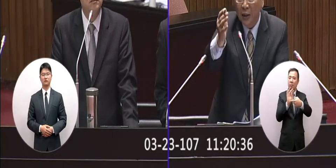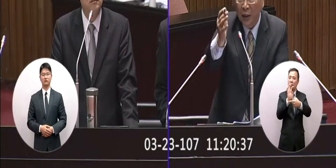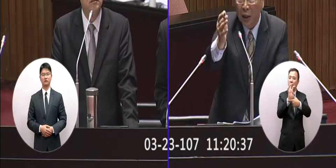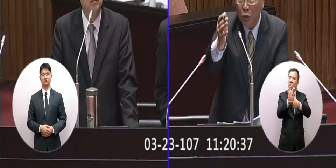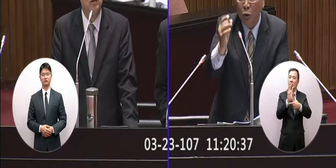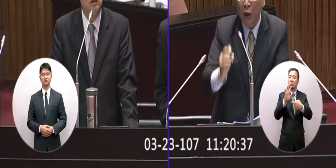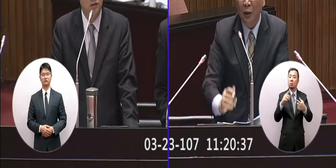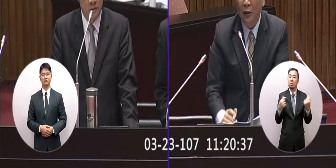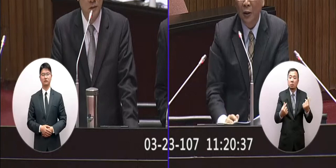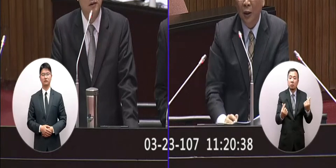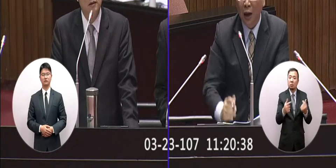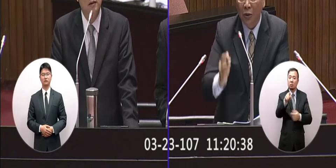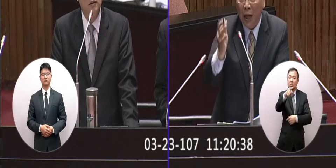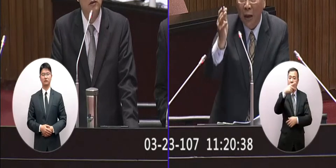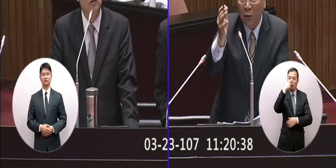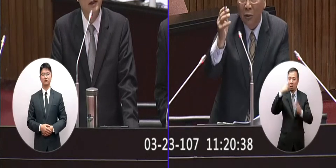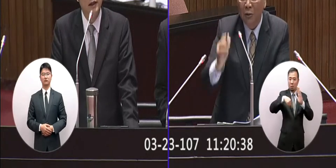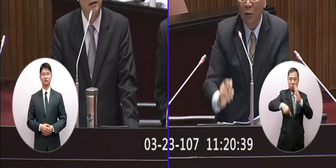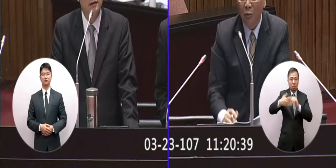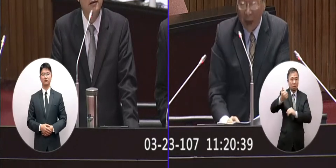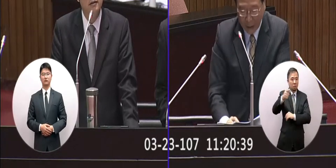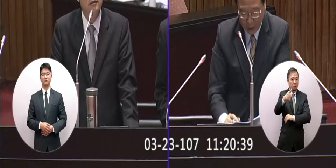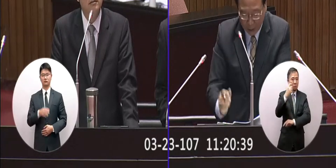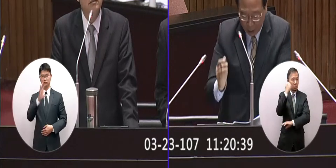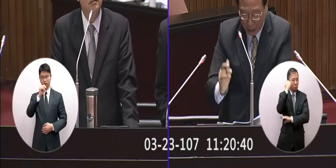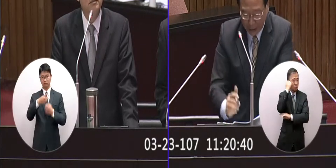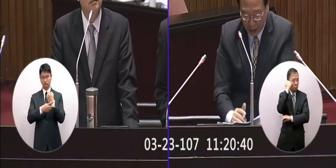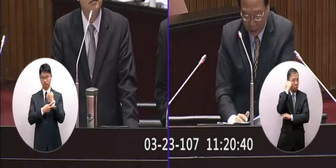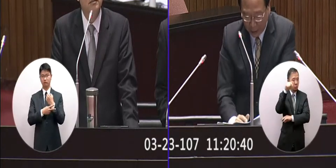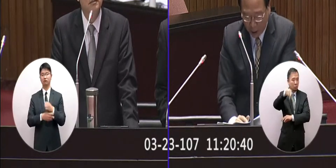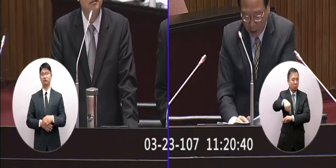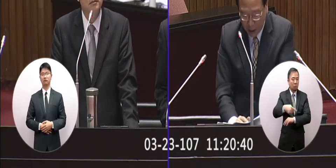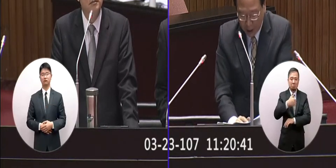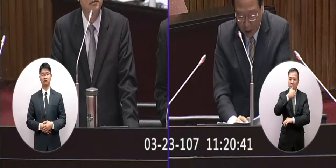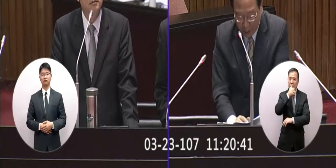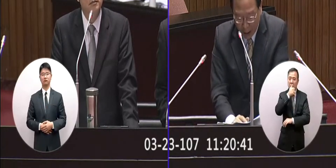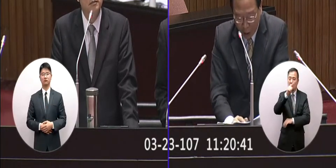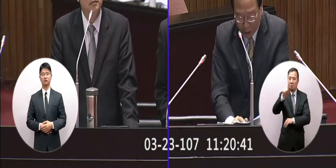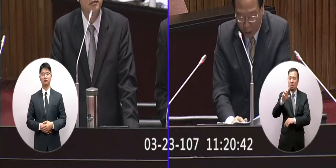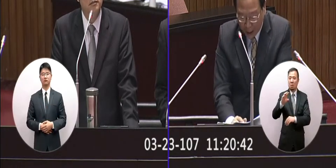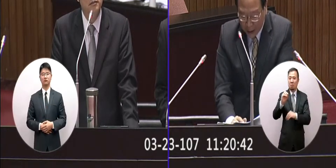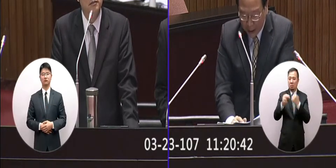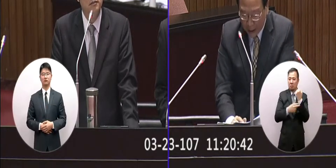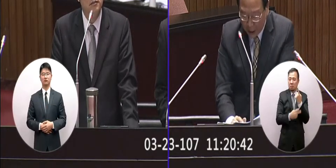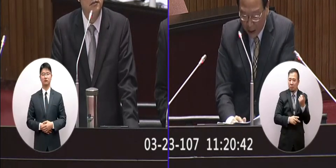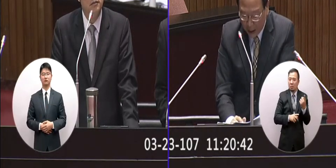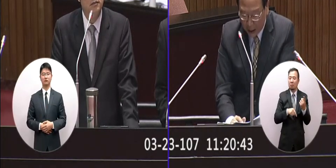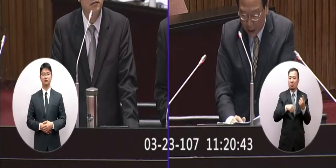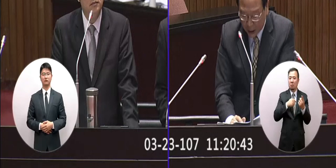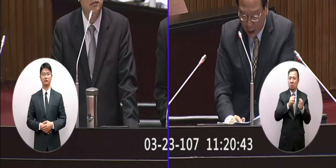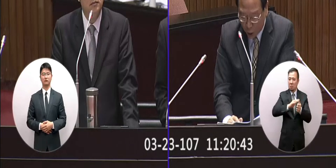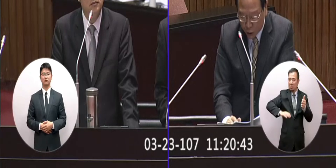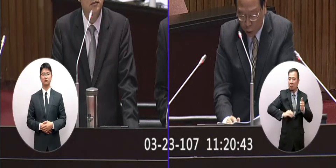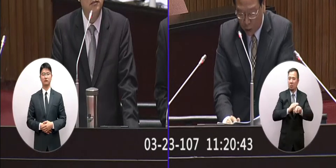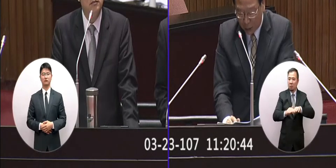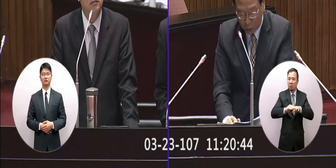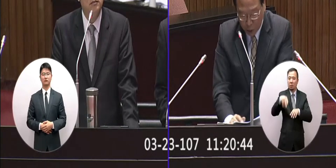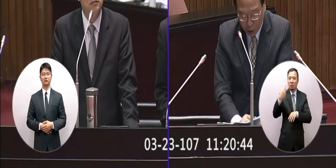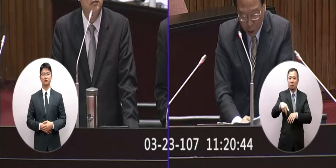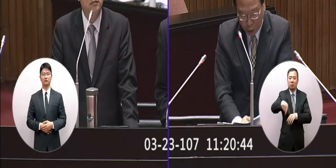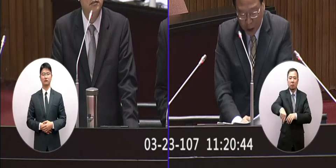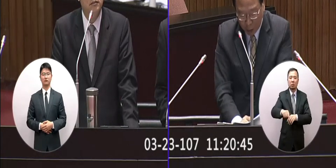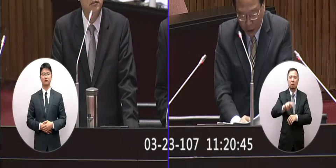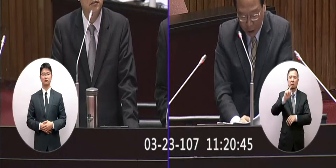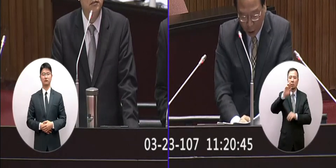长你住的老家 万里 都会到哦。那排放有害健康的这个空气污染